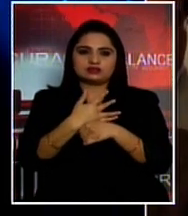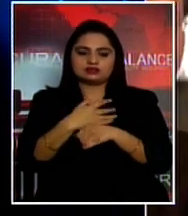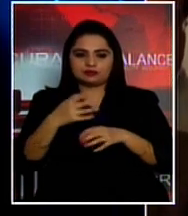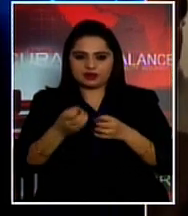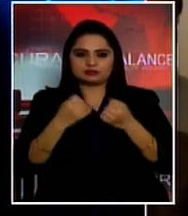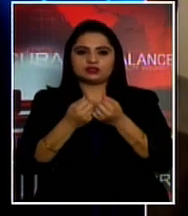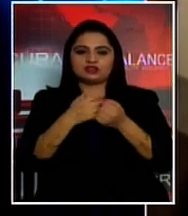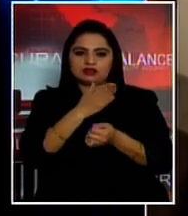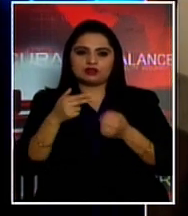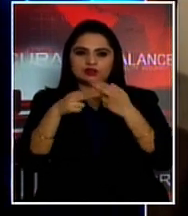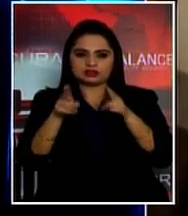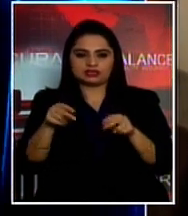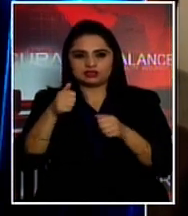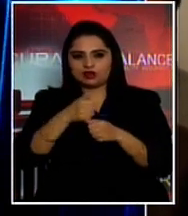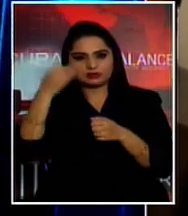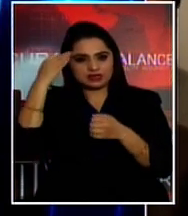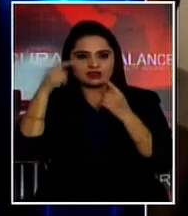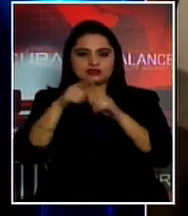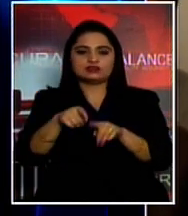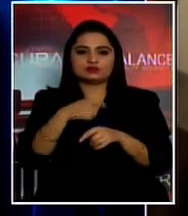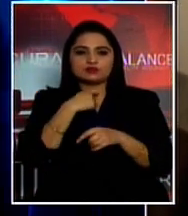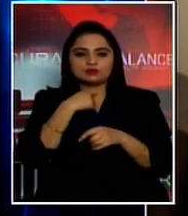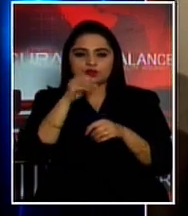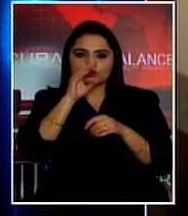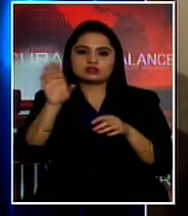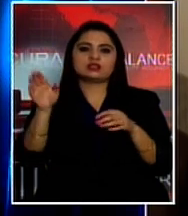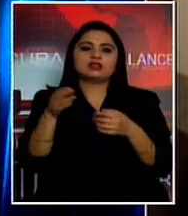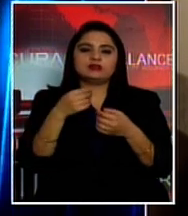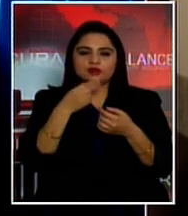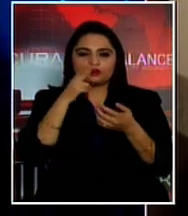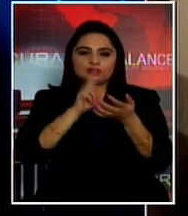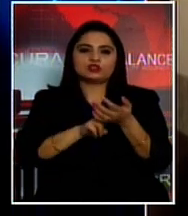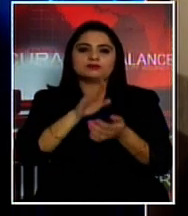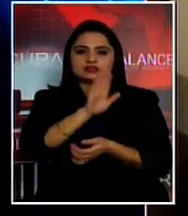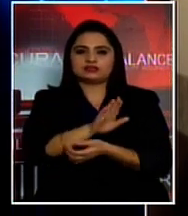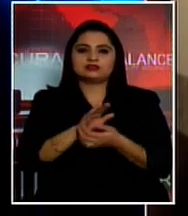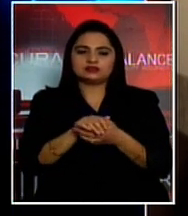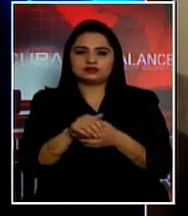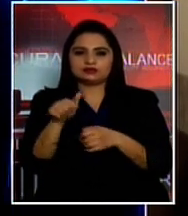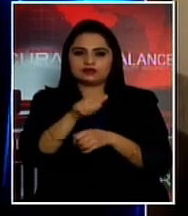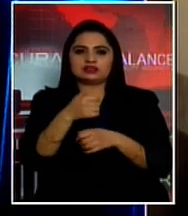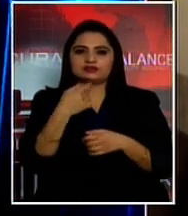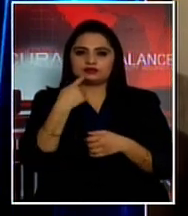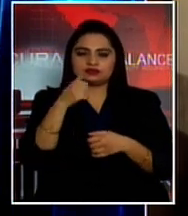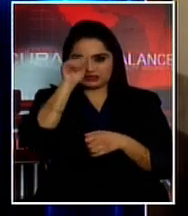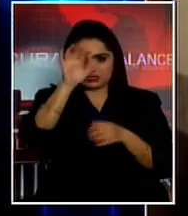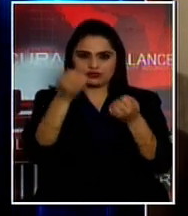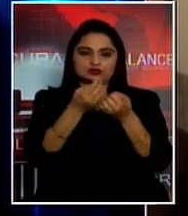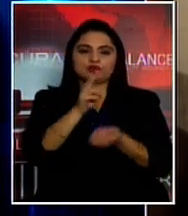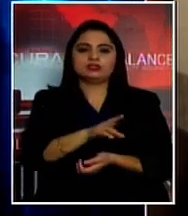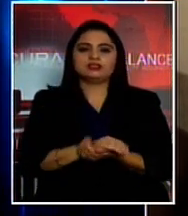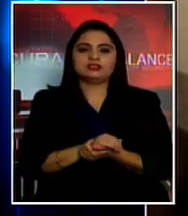गरी लोकतान्त्रिक अवधारणासहितको प्रतिबद्धता घोषणा पत्रमा व्यक्त गरिएको पार्टीका संयोजक भट्टराईले जानकारी